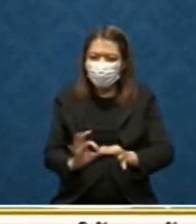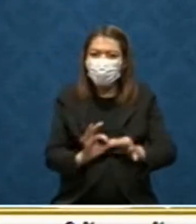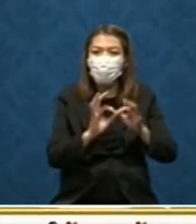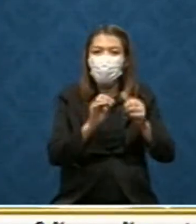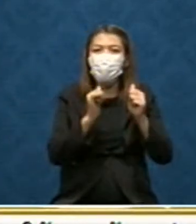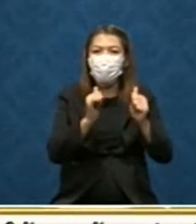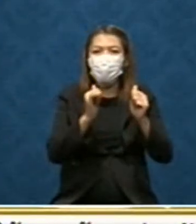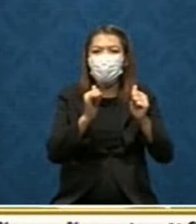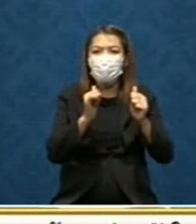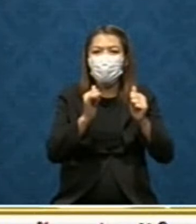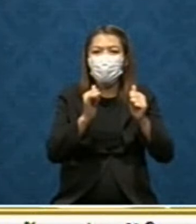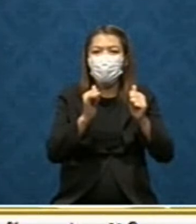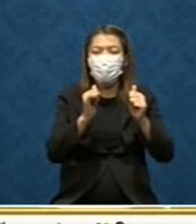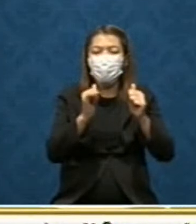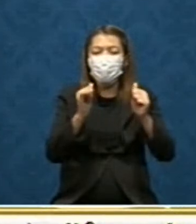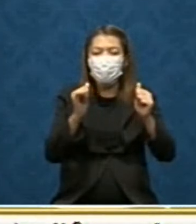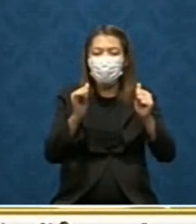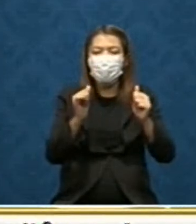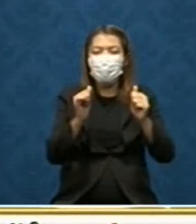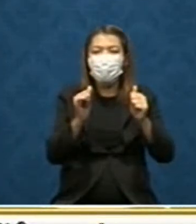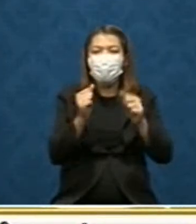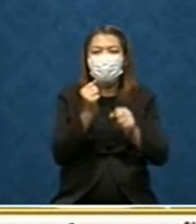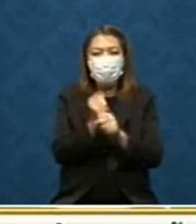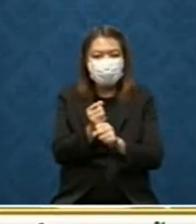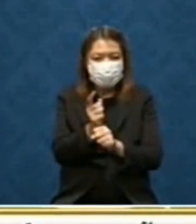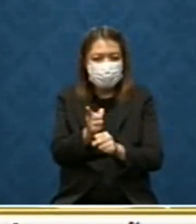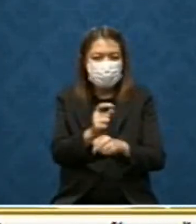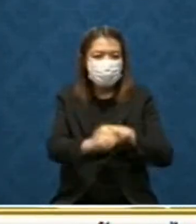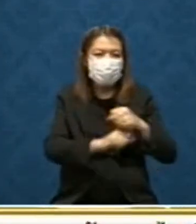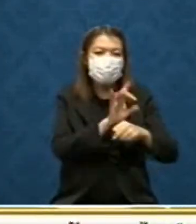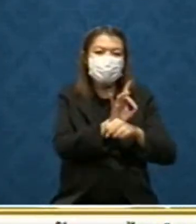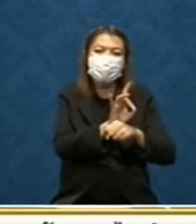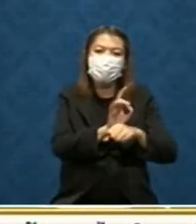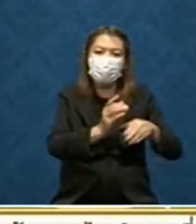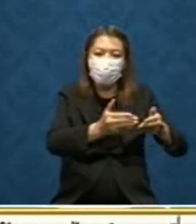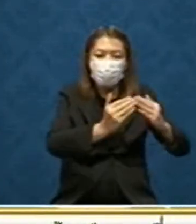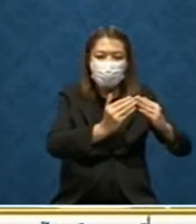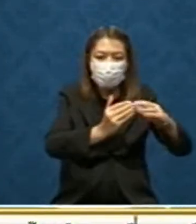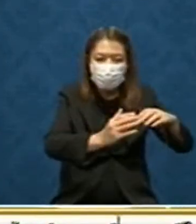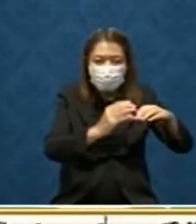่วามเป็จิเกิเมตรงเดียว